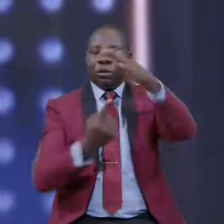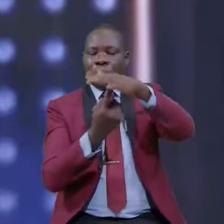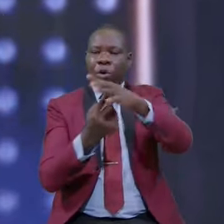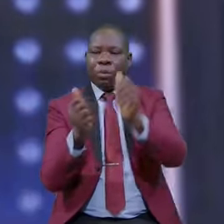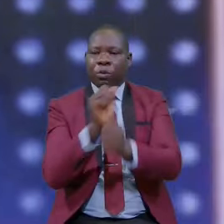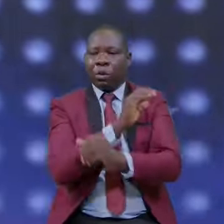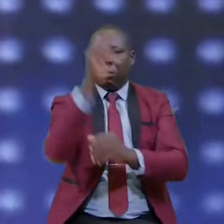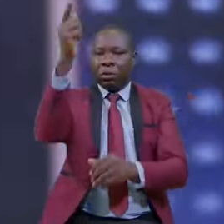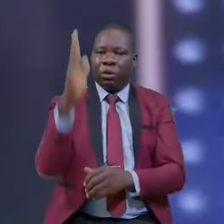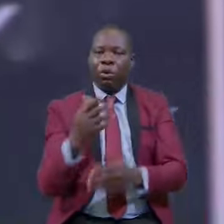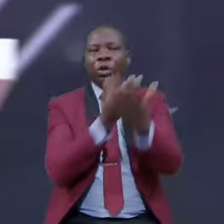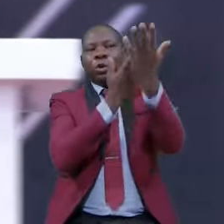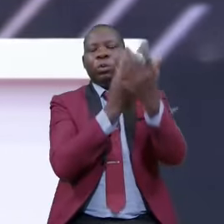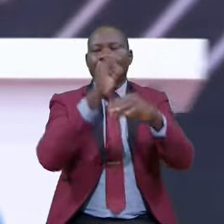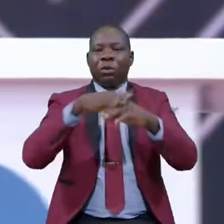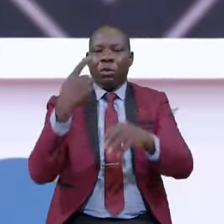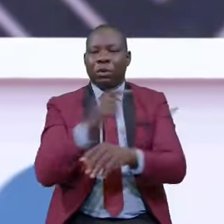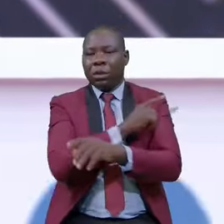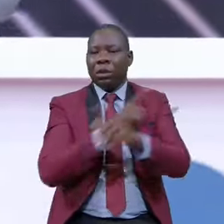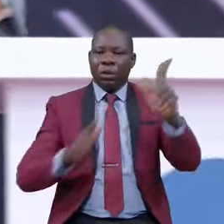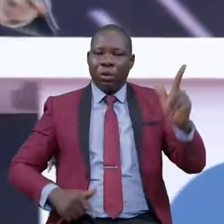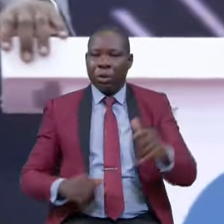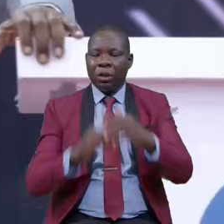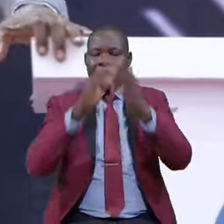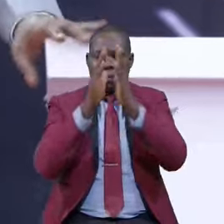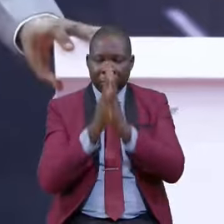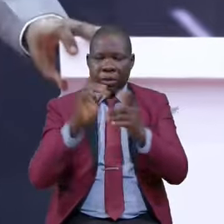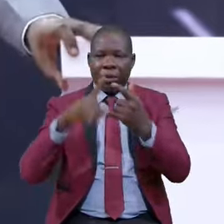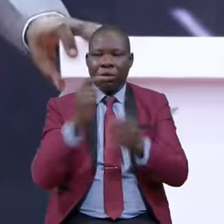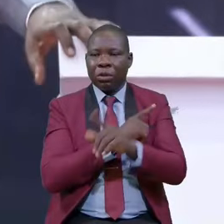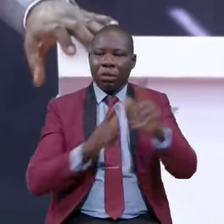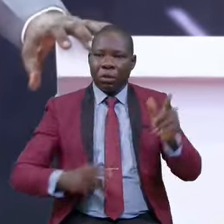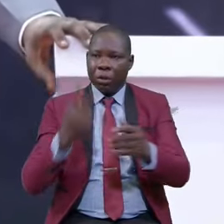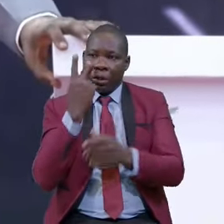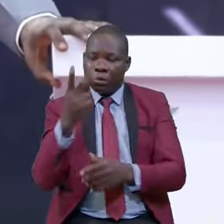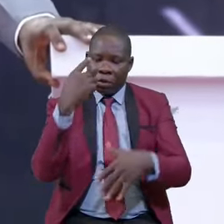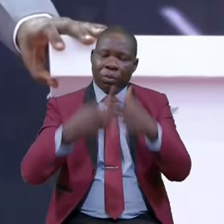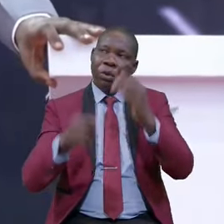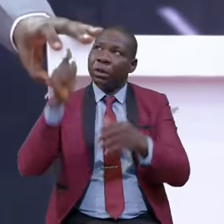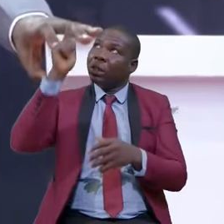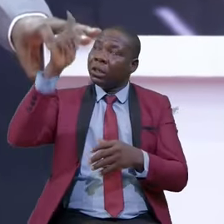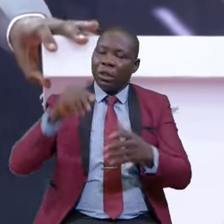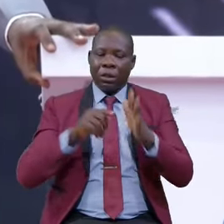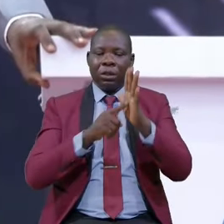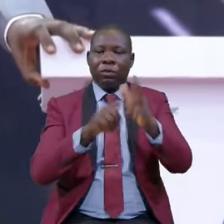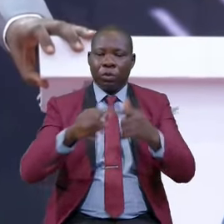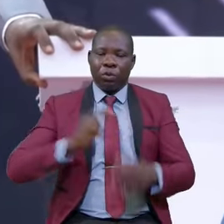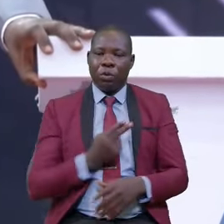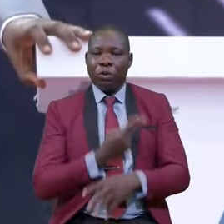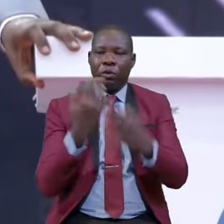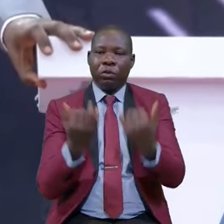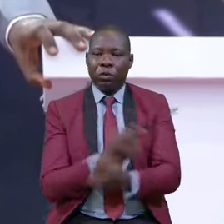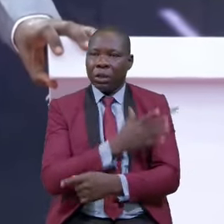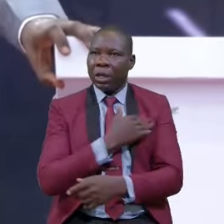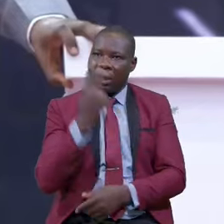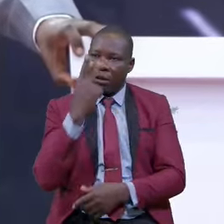Dieu. Confie-toi au Seigneur. Vois la parole qu'il nous a révélée aujourd'hui et